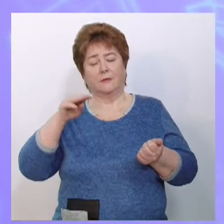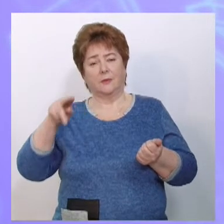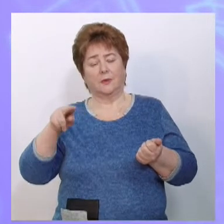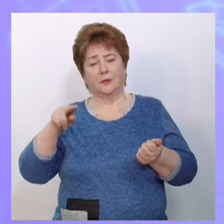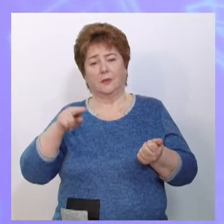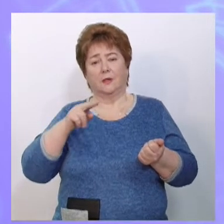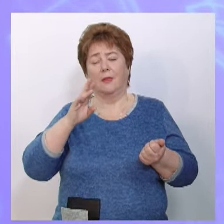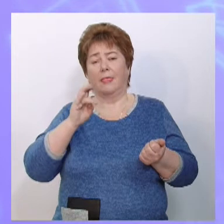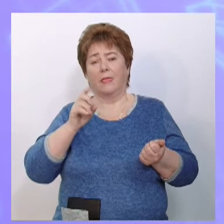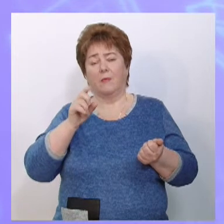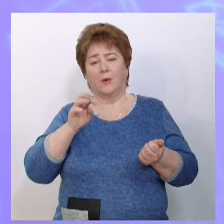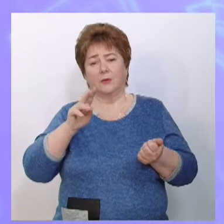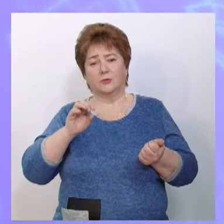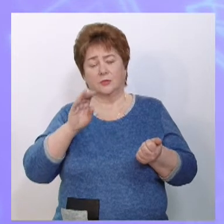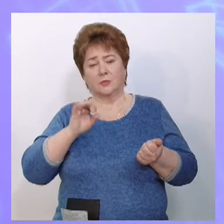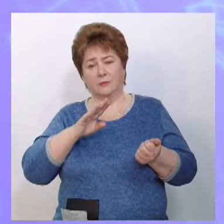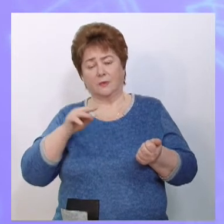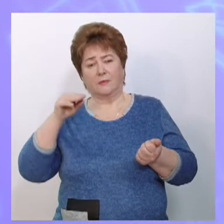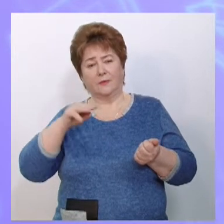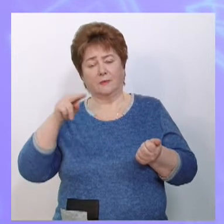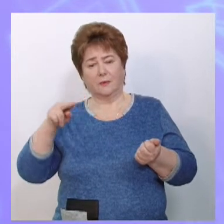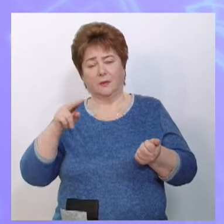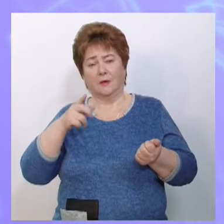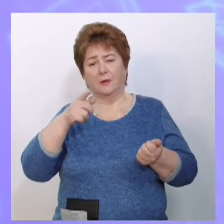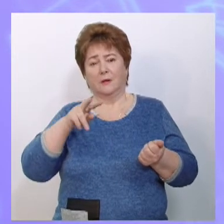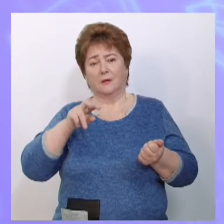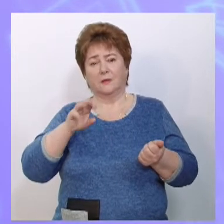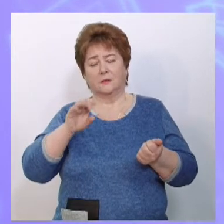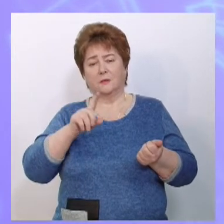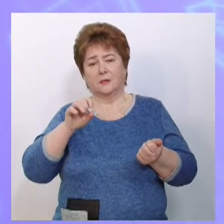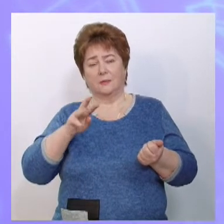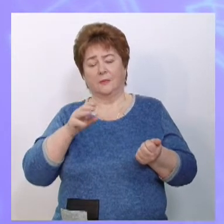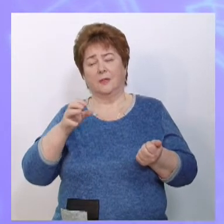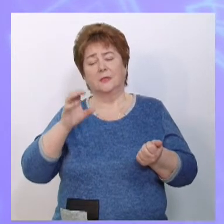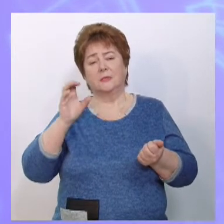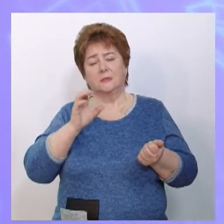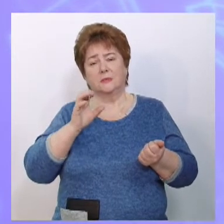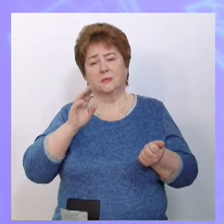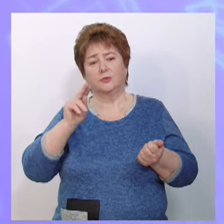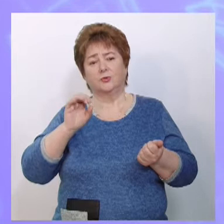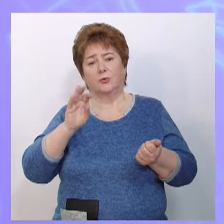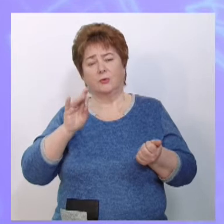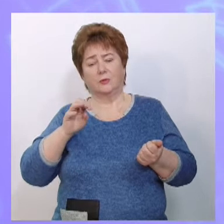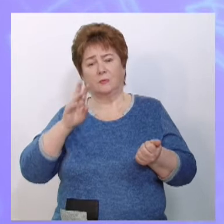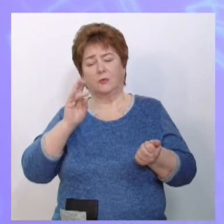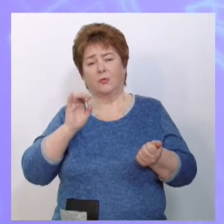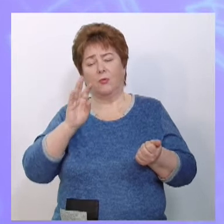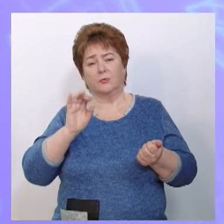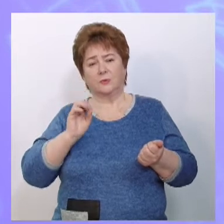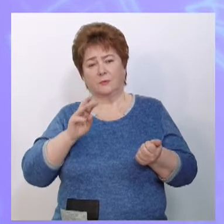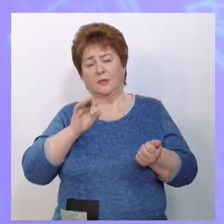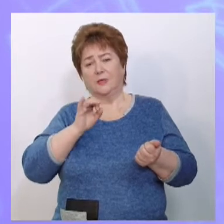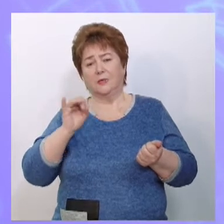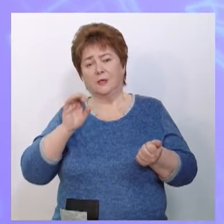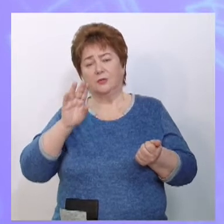падеж, небольшими, творительный падеж, глазами, с черным носом и